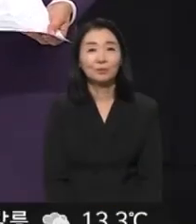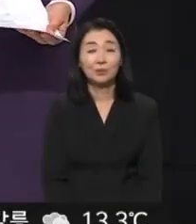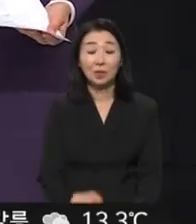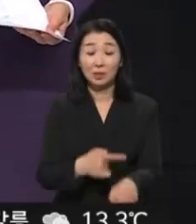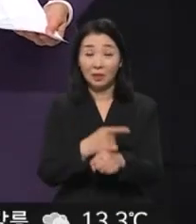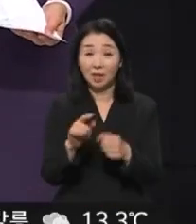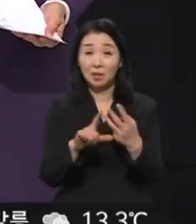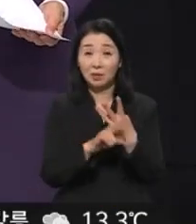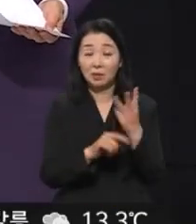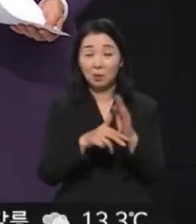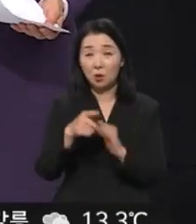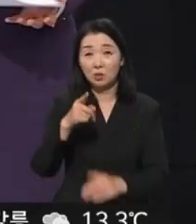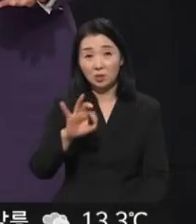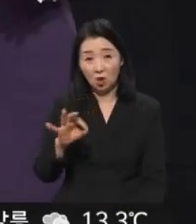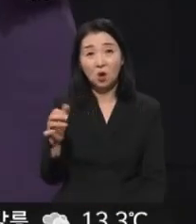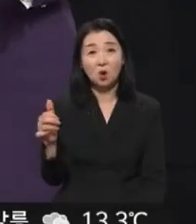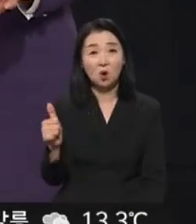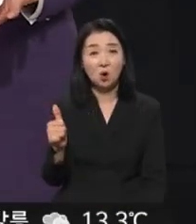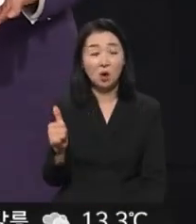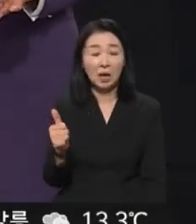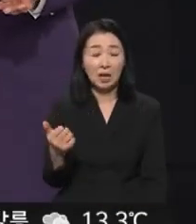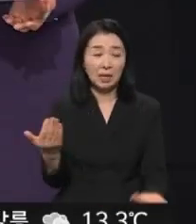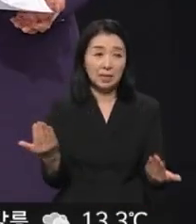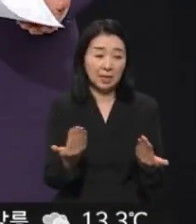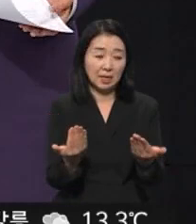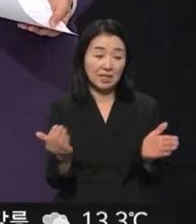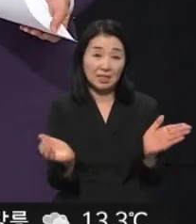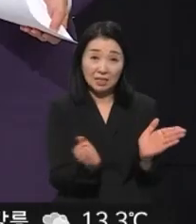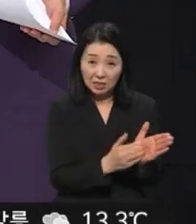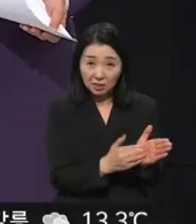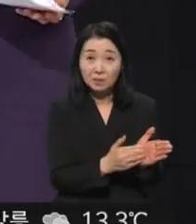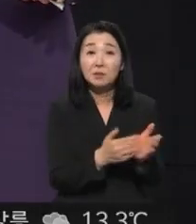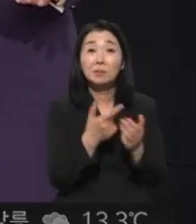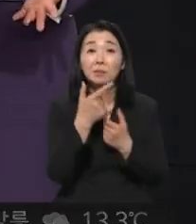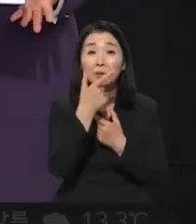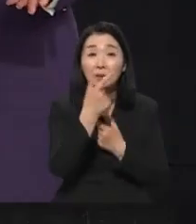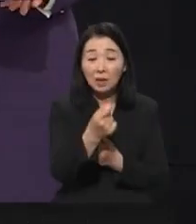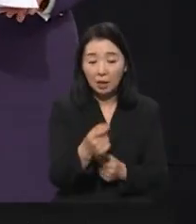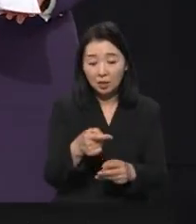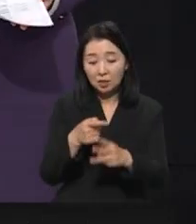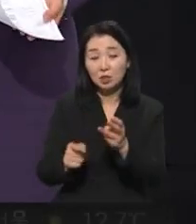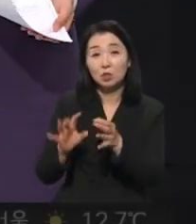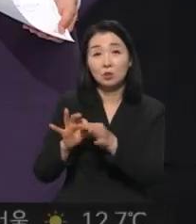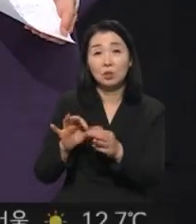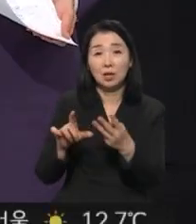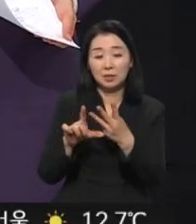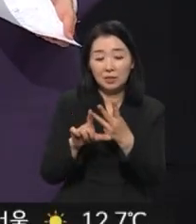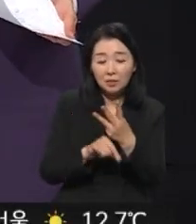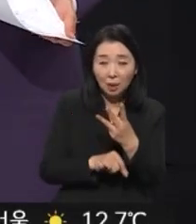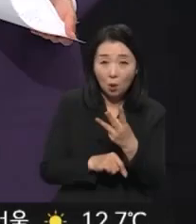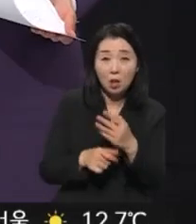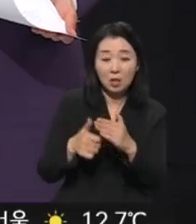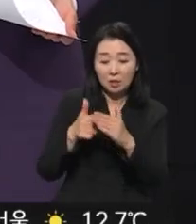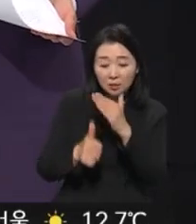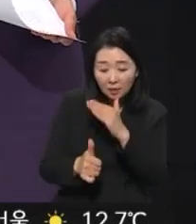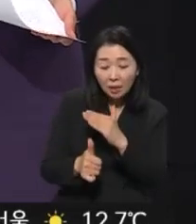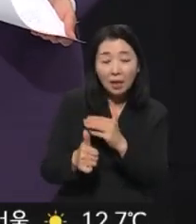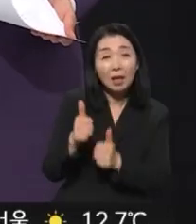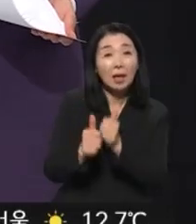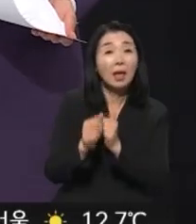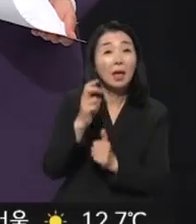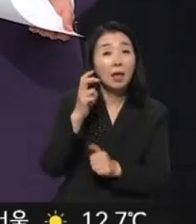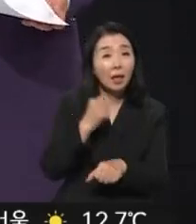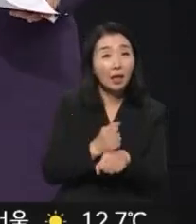내년 3월 정진석 비대위의 임기 종료에 맞춰서 친윤계는 3월 전대론을 띄우고 있는데요. 그런